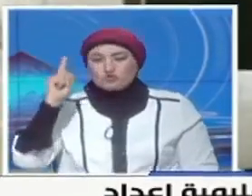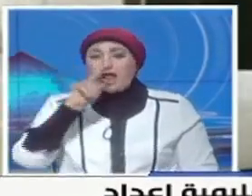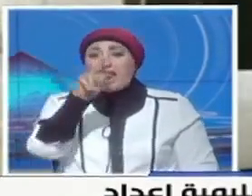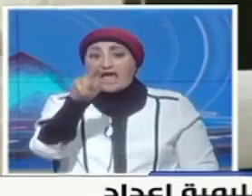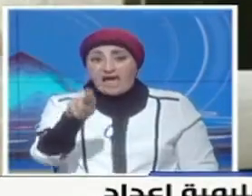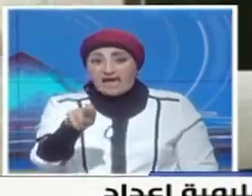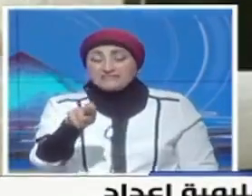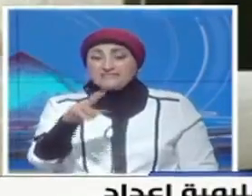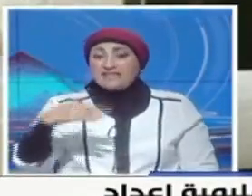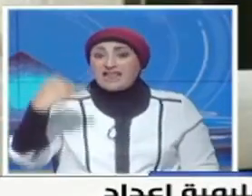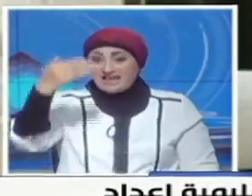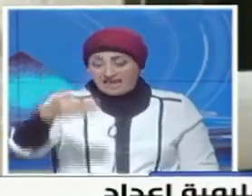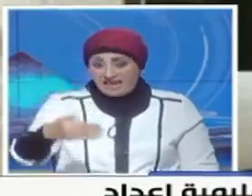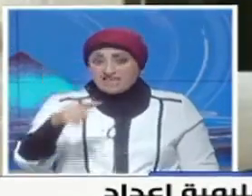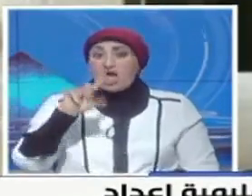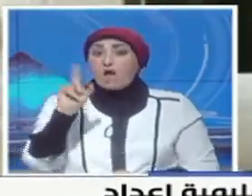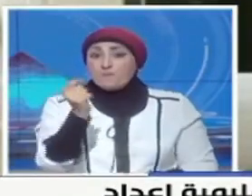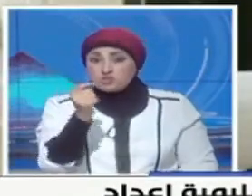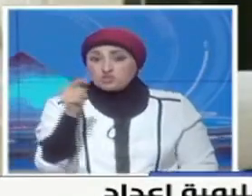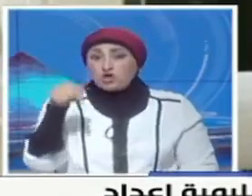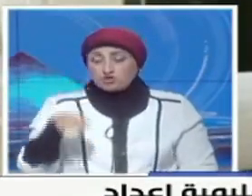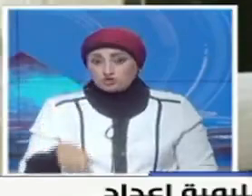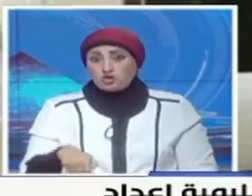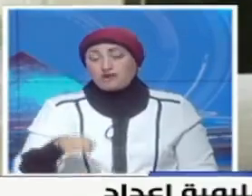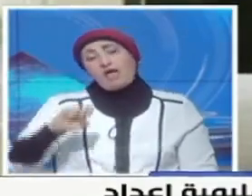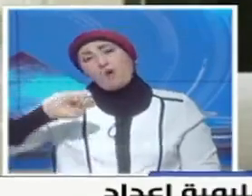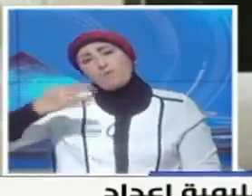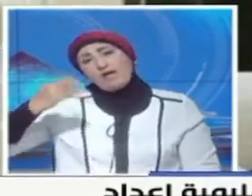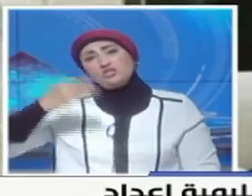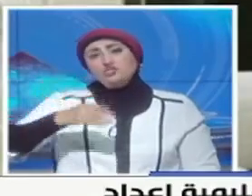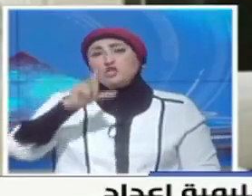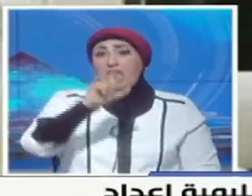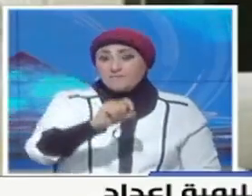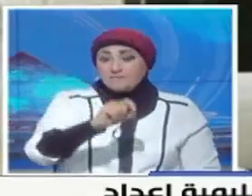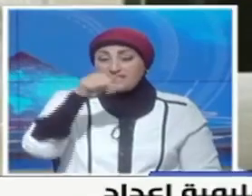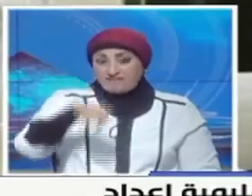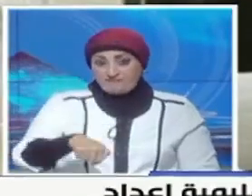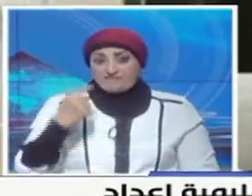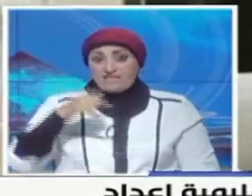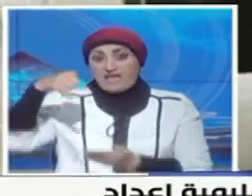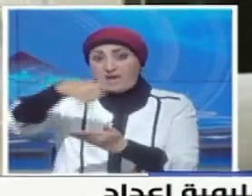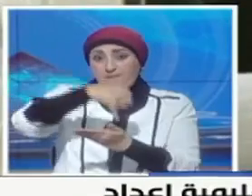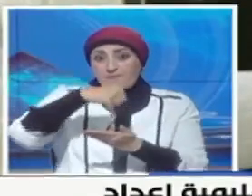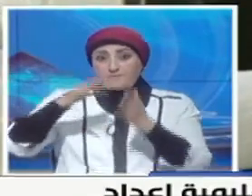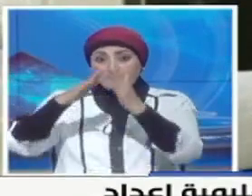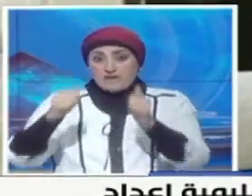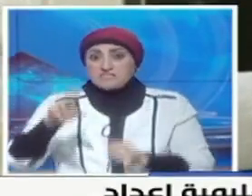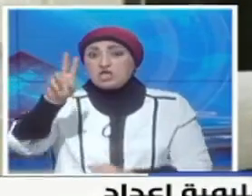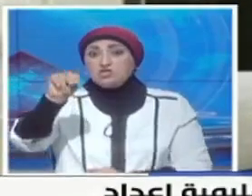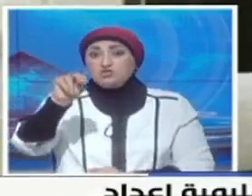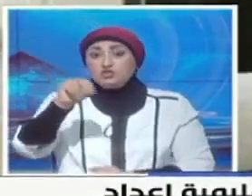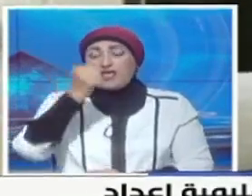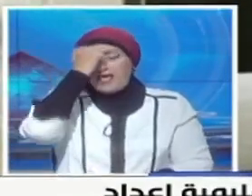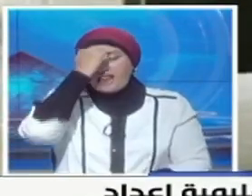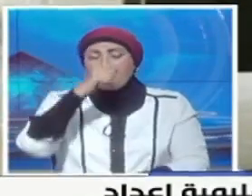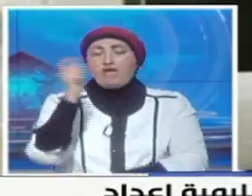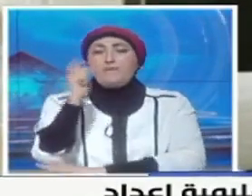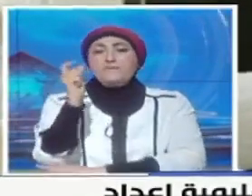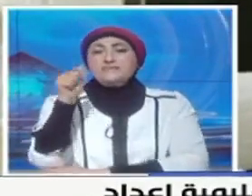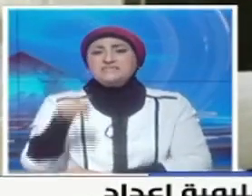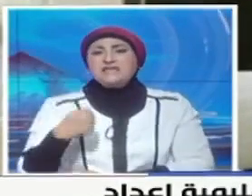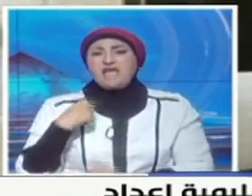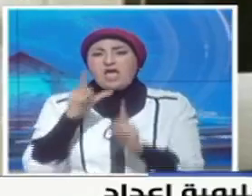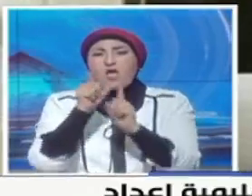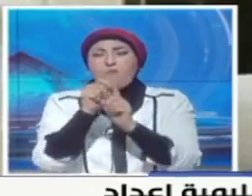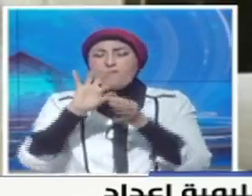الأحد القادم يوم 14/5 في ربوع الجمهورية ب20,000 مسجد. إحنا بنستهدف